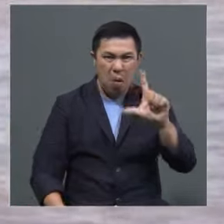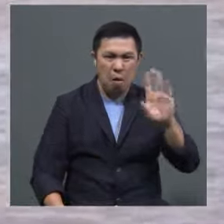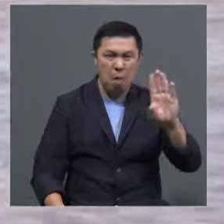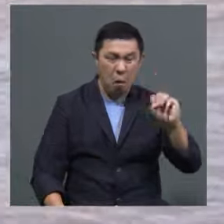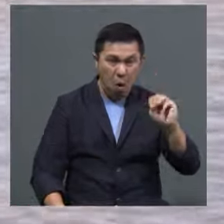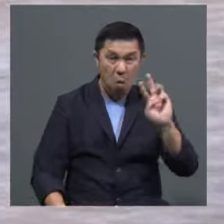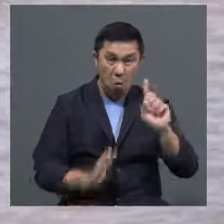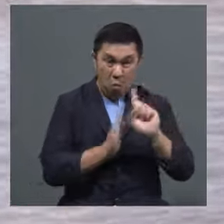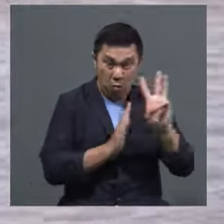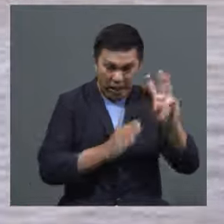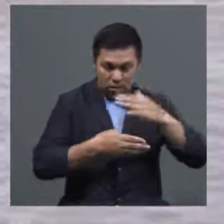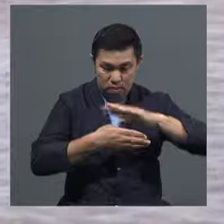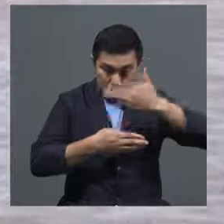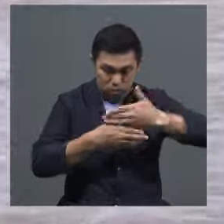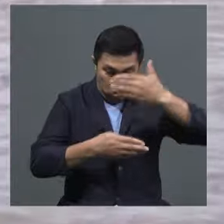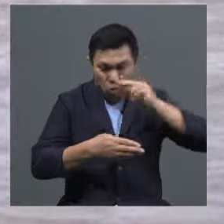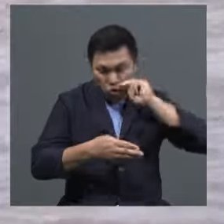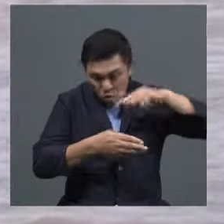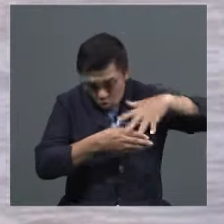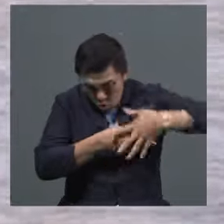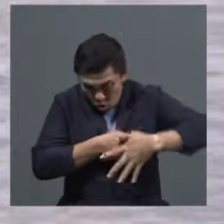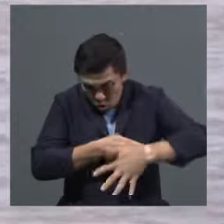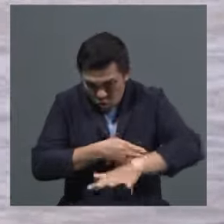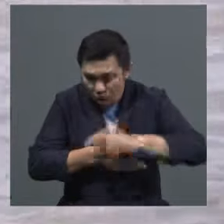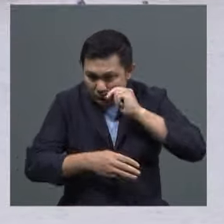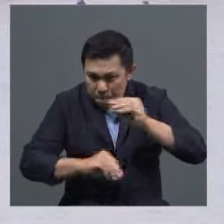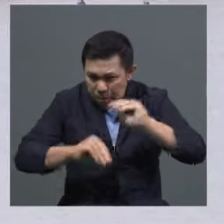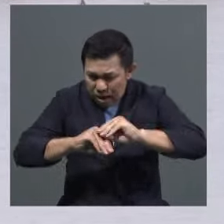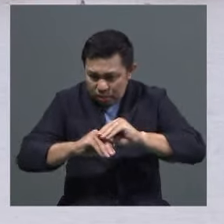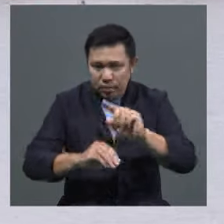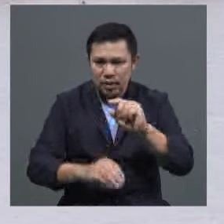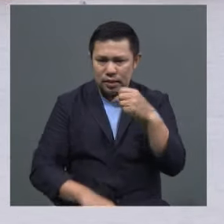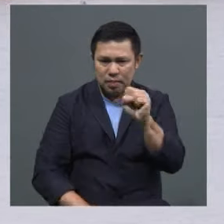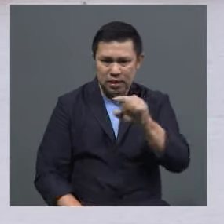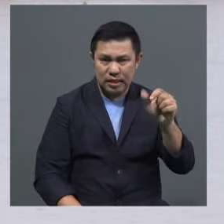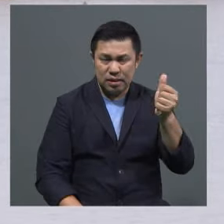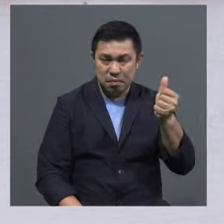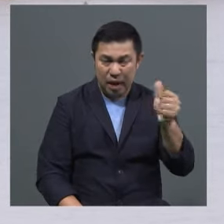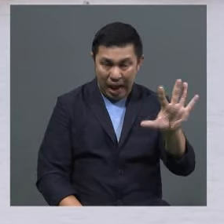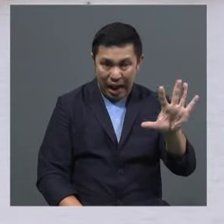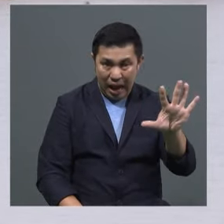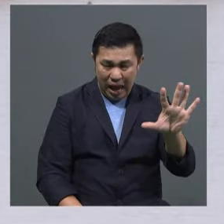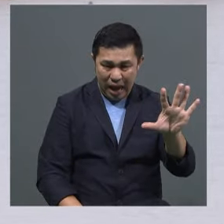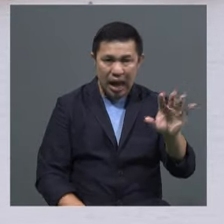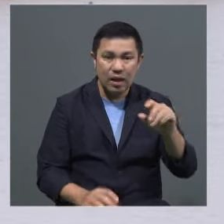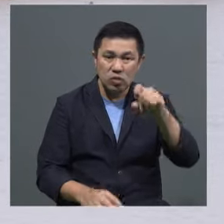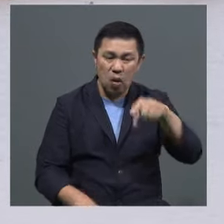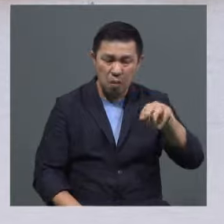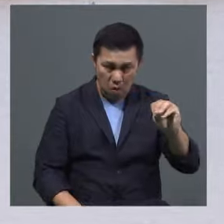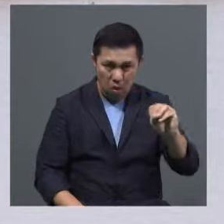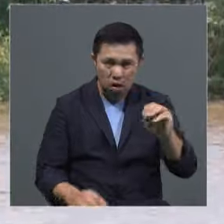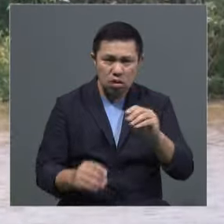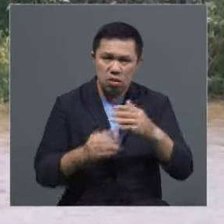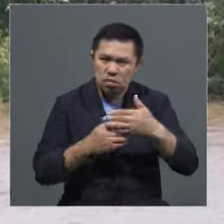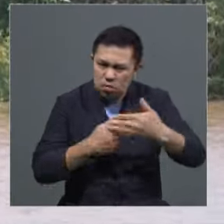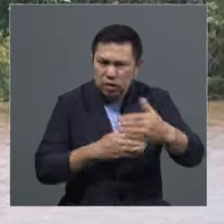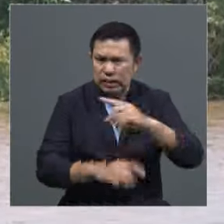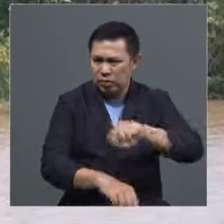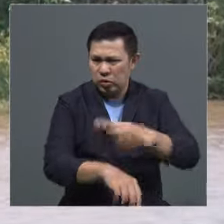ทำให้ระดับน้ำท้ายเขื่อนสูงขึ้นอีก 10-15 เมตรใน24ชั่วโมงข้างหน้ากระทบกับพื้นที่ลุ่มต่ำนอกคันกั้